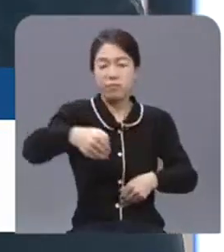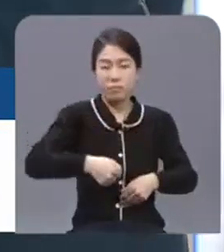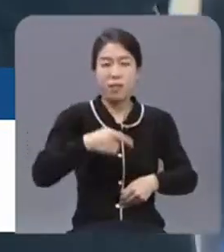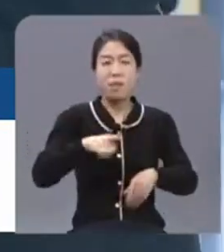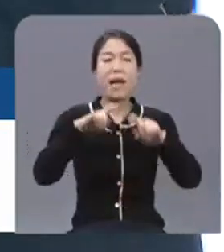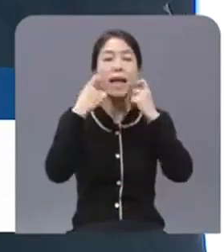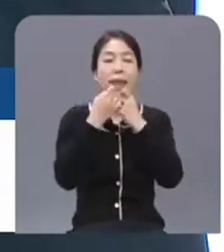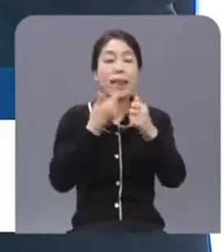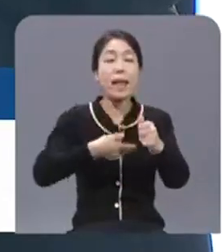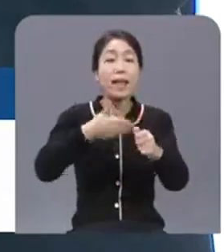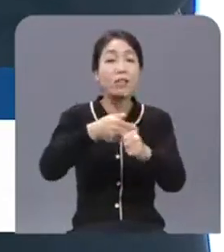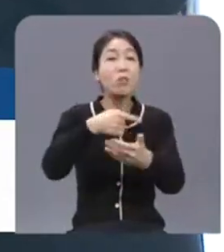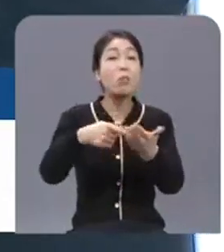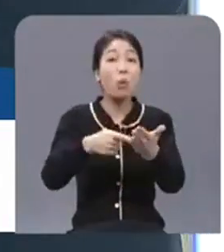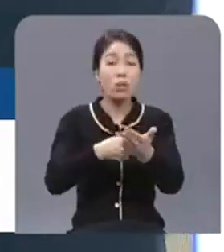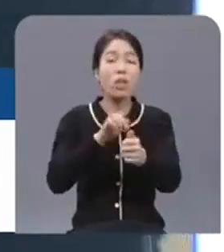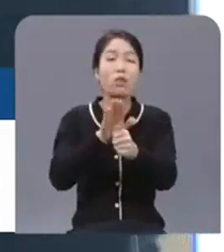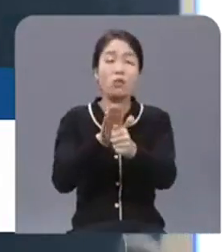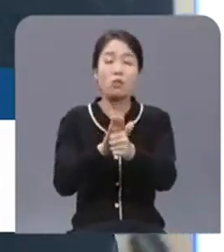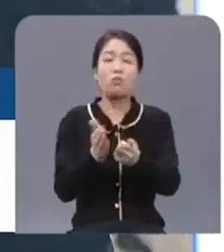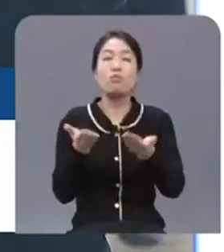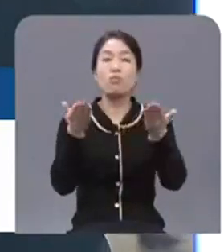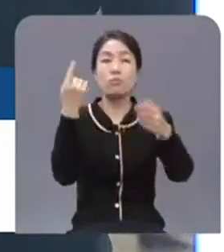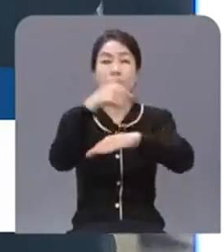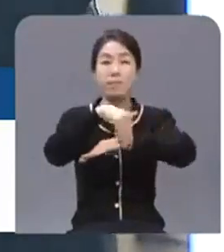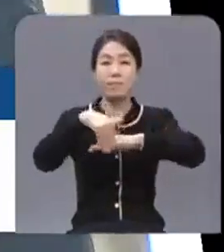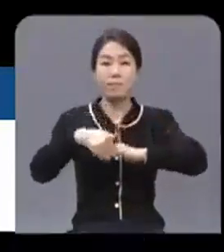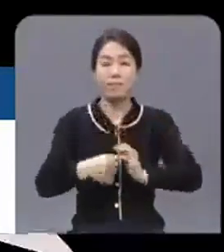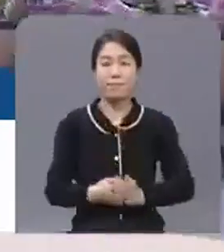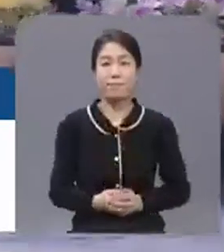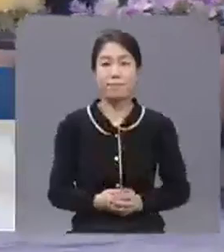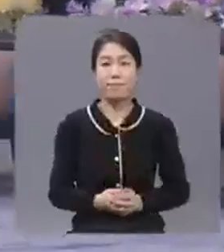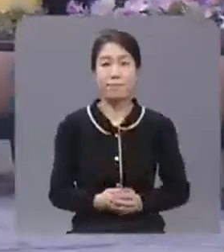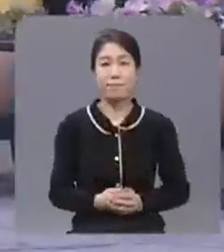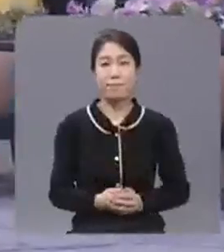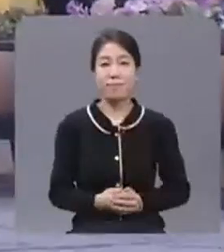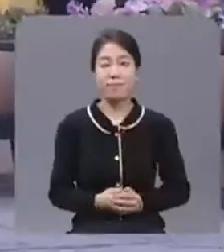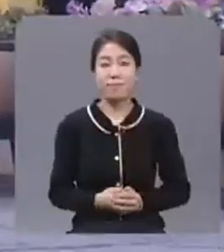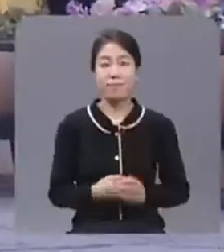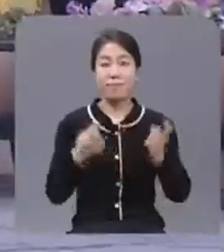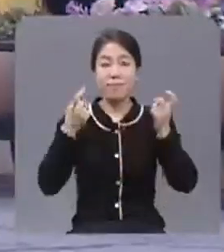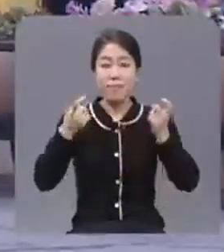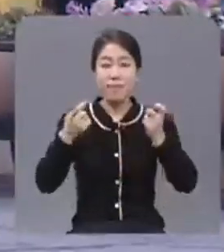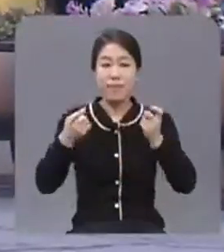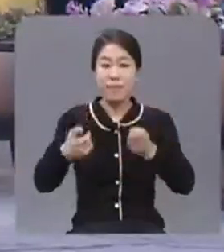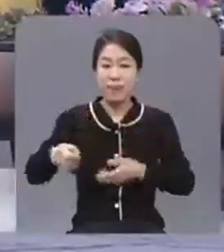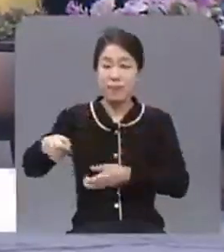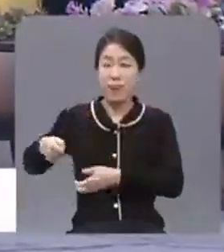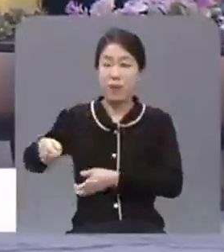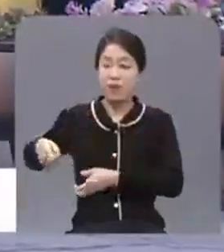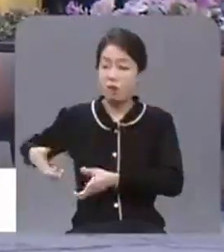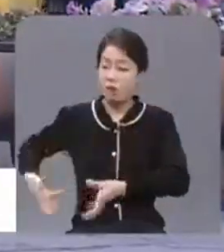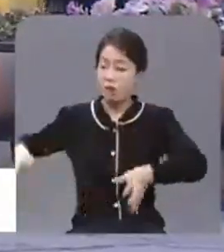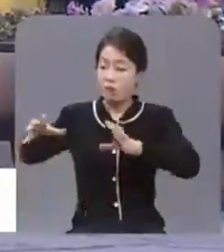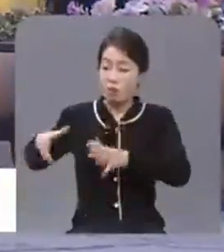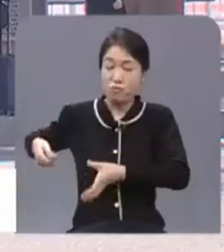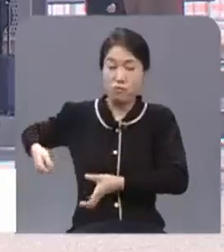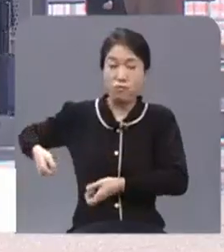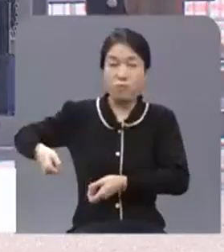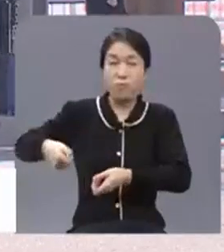해서 보상을 받을 수 있게 조치할 계획입니다. 여행 가방을 들고 목포에 도착한